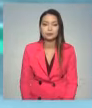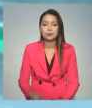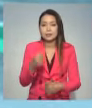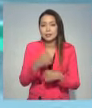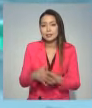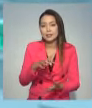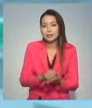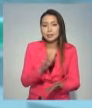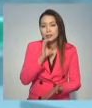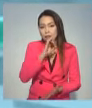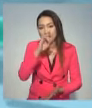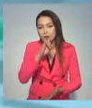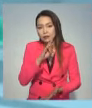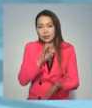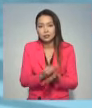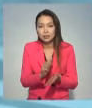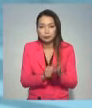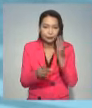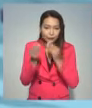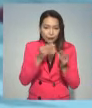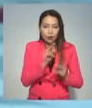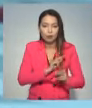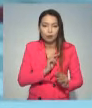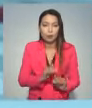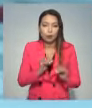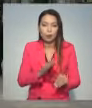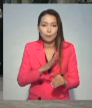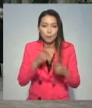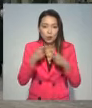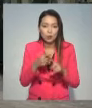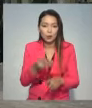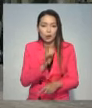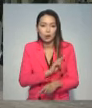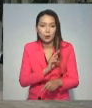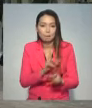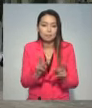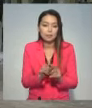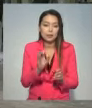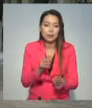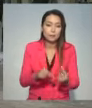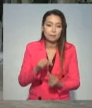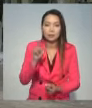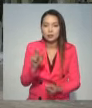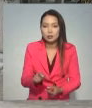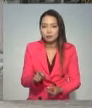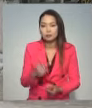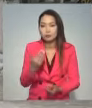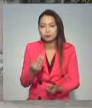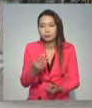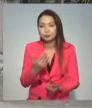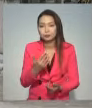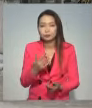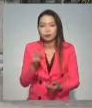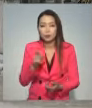Центры занятости в Северном Казахстане занимались фиктивным трудоустройством. Схемы сотрудники проворачивали вместе с бизнесменами. Последние